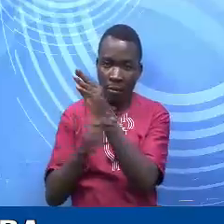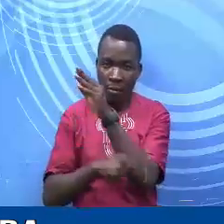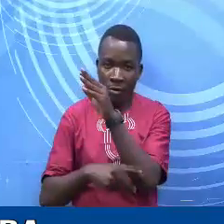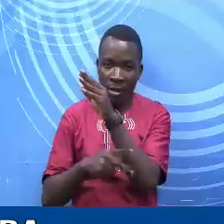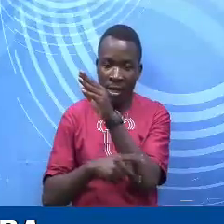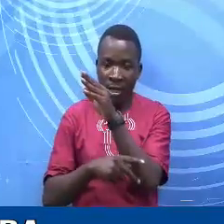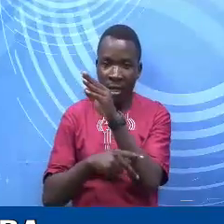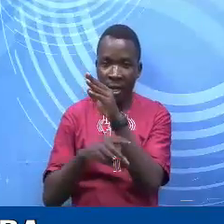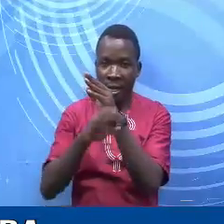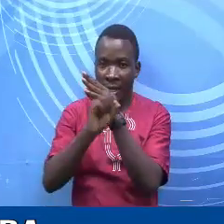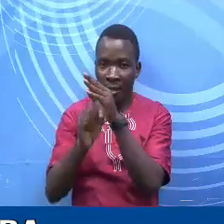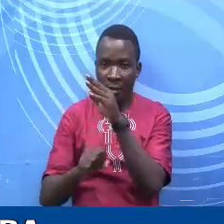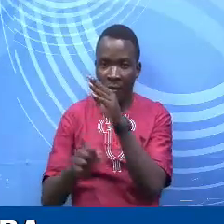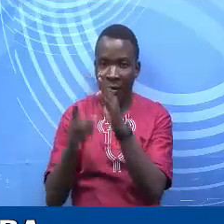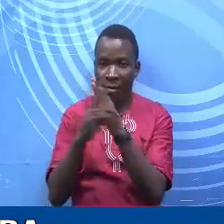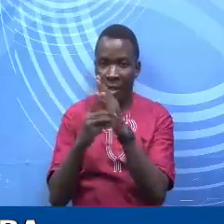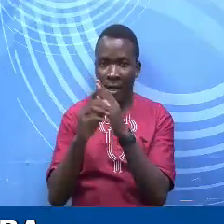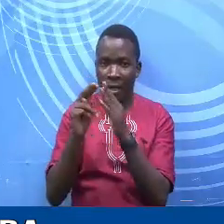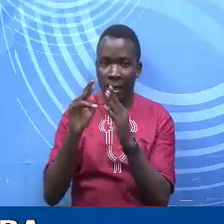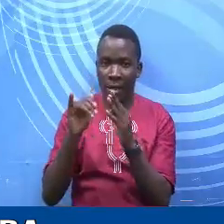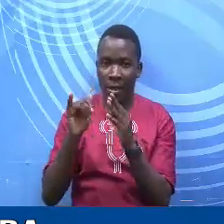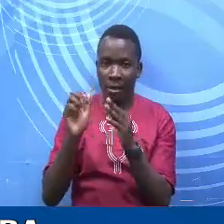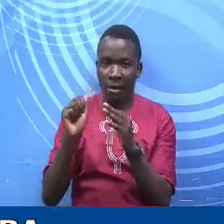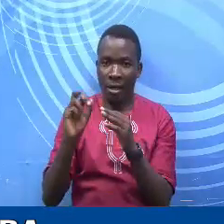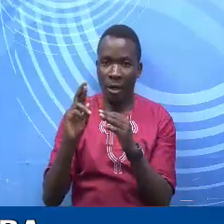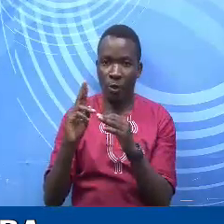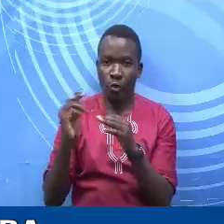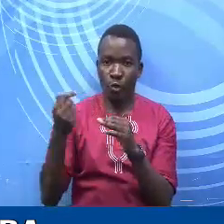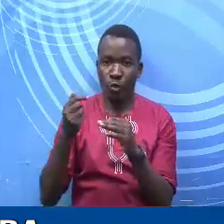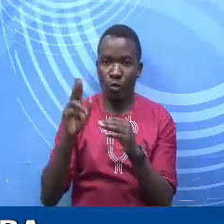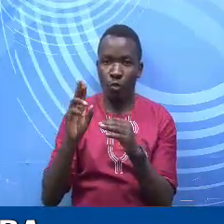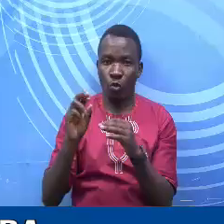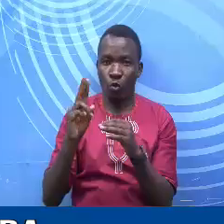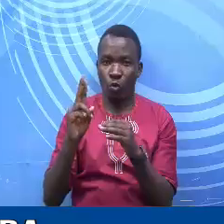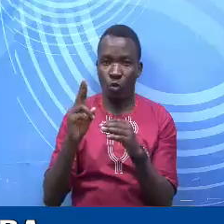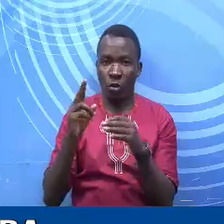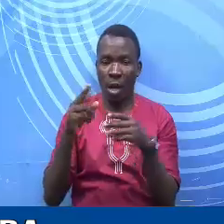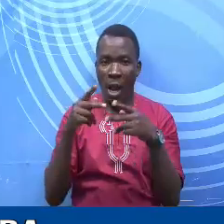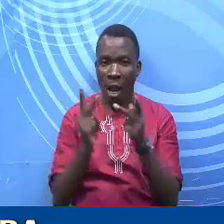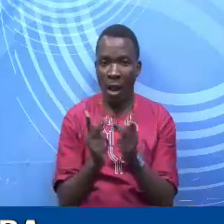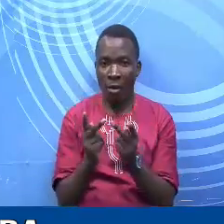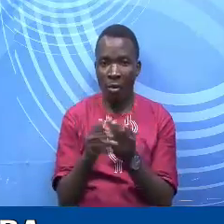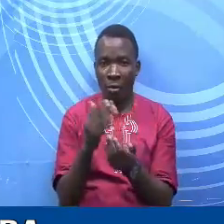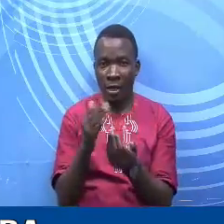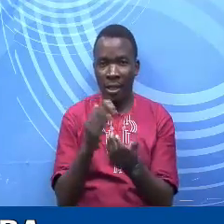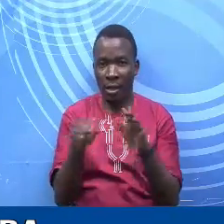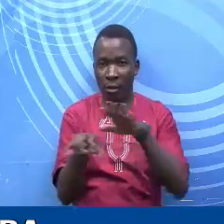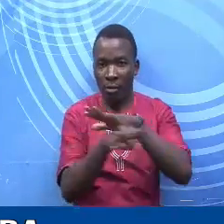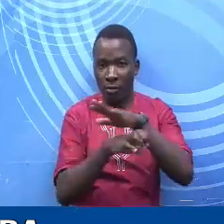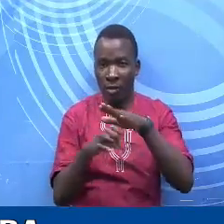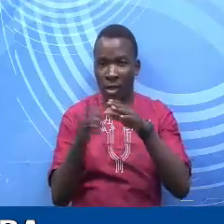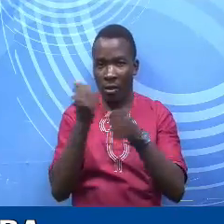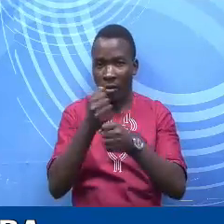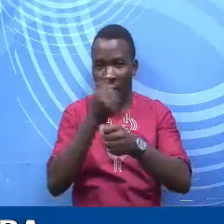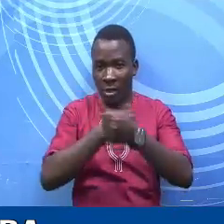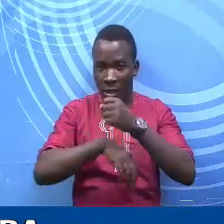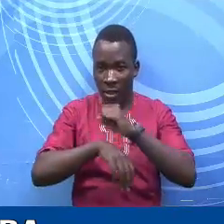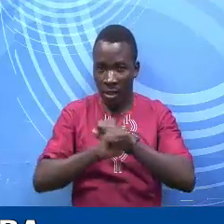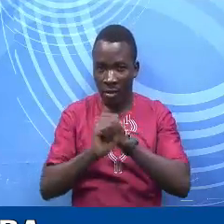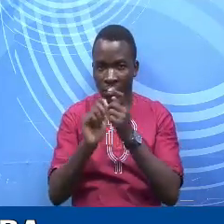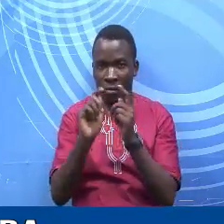Nyaruguru, aho mu rwego rwo kwita no kurengera ibidukikije mu karere ka Nyaruguru hari gukorerwa igikorwa cyo